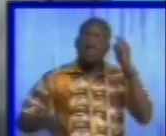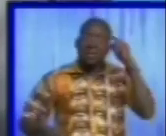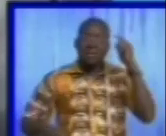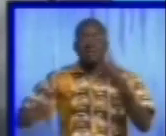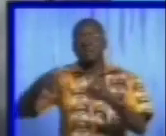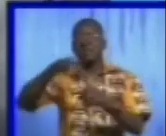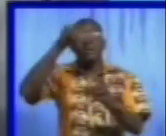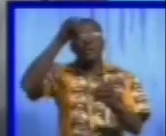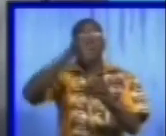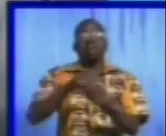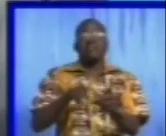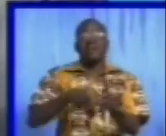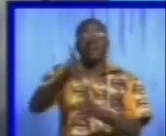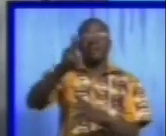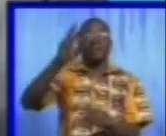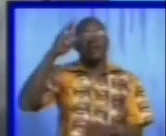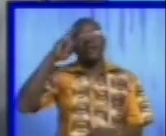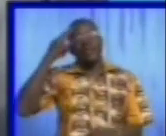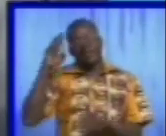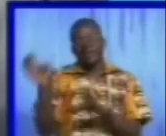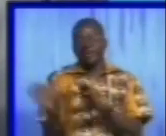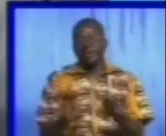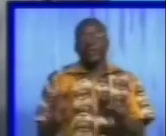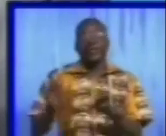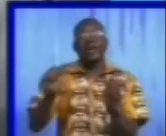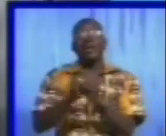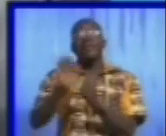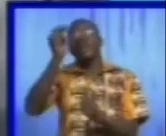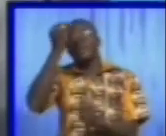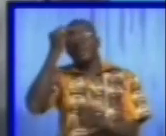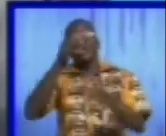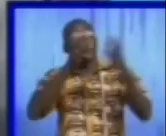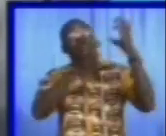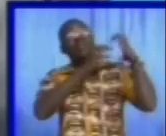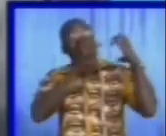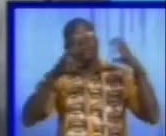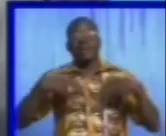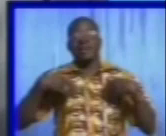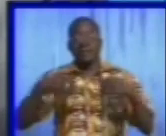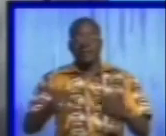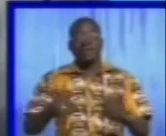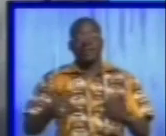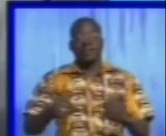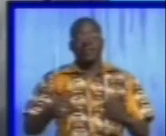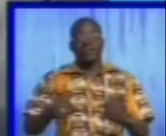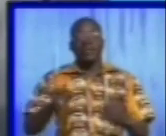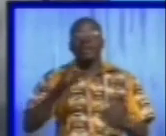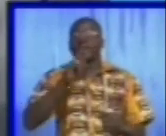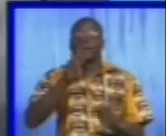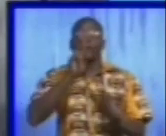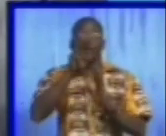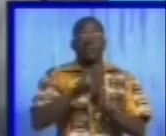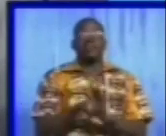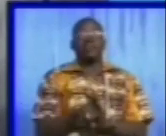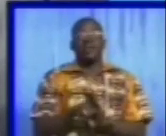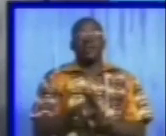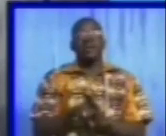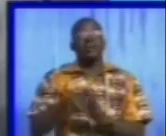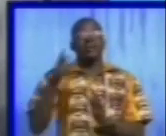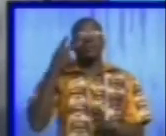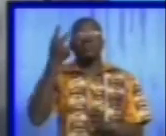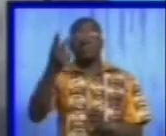dans ce domaine. Cette réflexion se mène conjointement avec le ministère en charge de la Santé. Donc il s'agit véritablement d'une